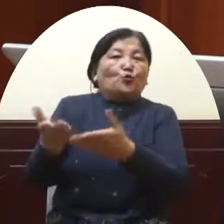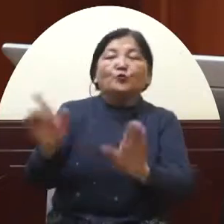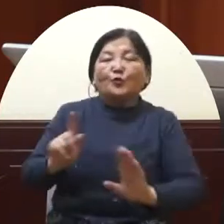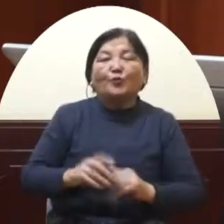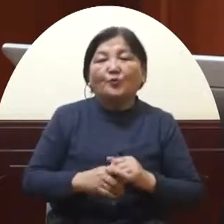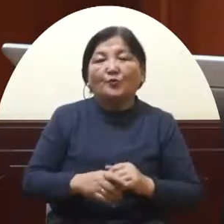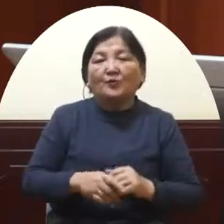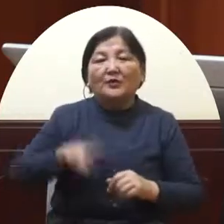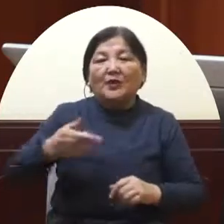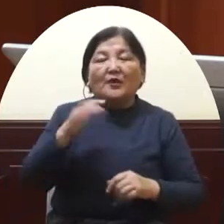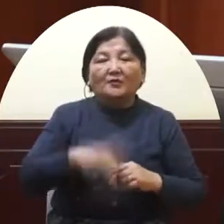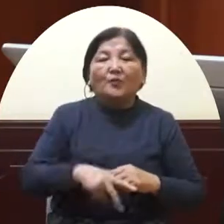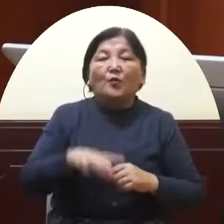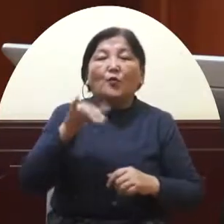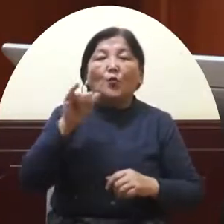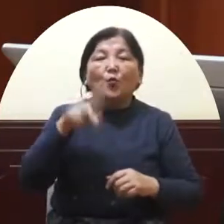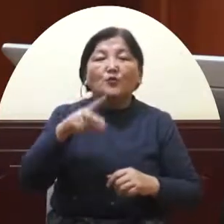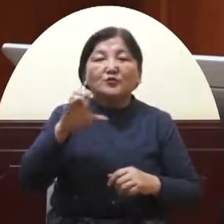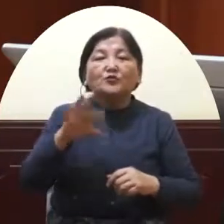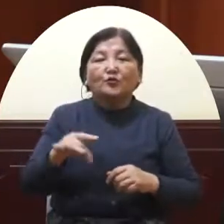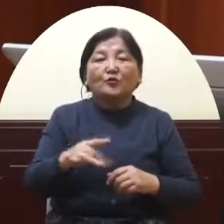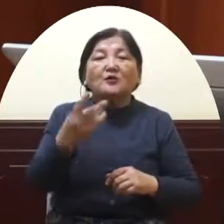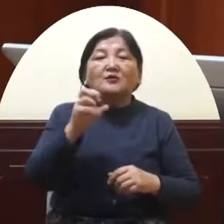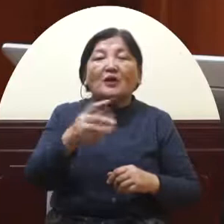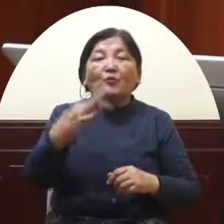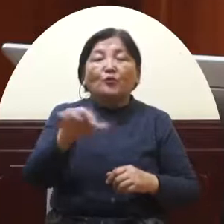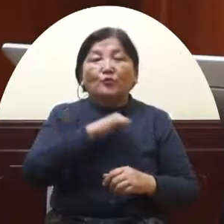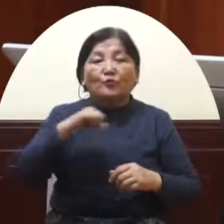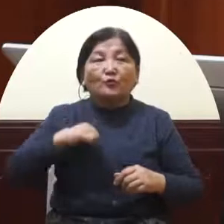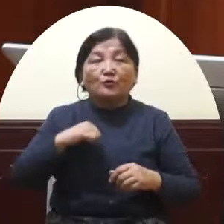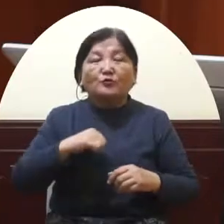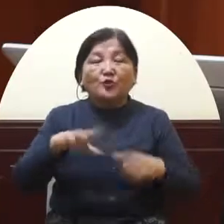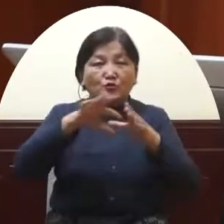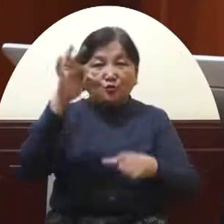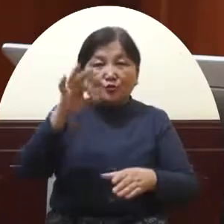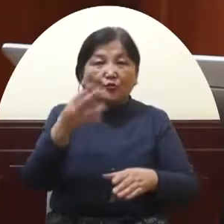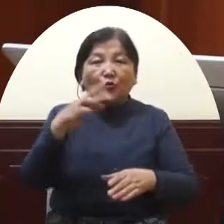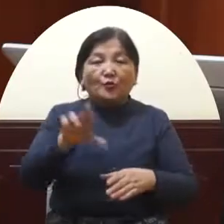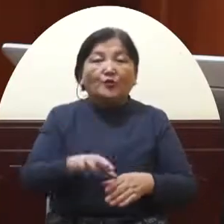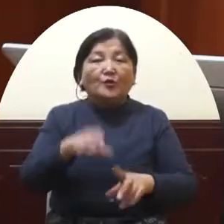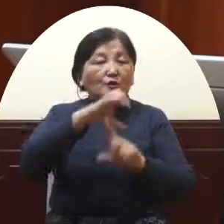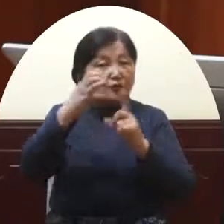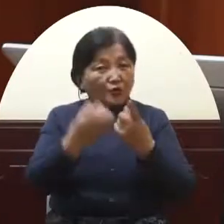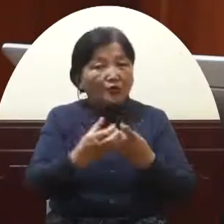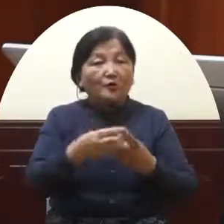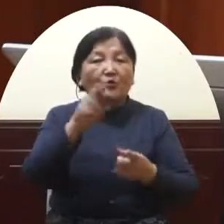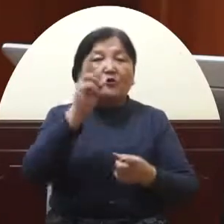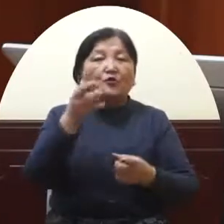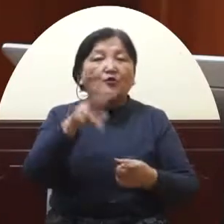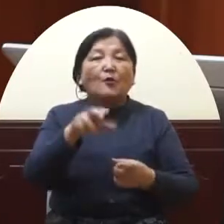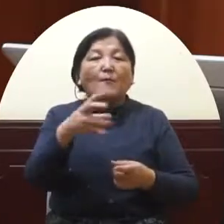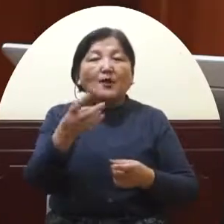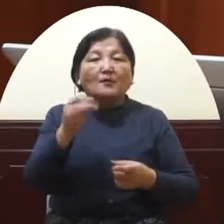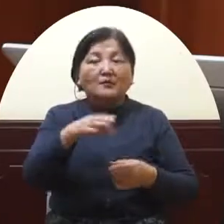Яагаад гэвэл энэ улс төр, энэ улс төрийн намууд, энэ нэр зэвшигч, энэ сонгуулийн үеэрх улс төрийн соёл, компанит ажил